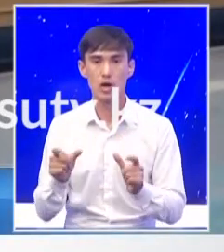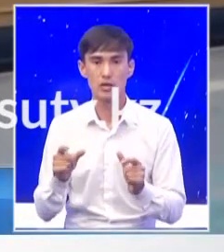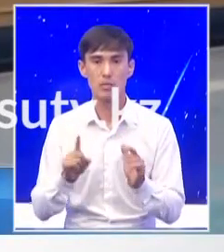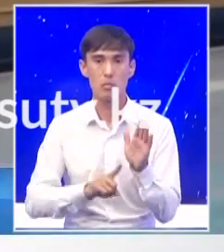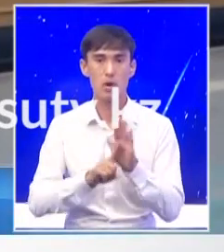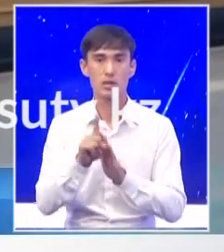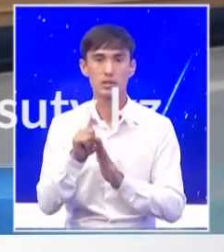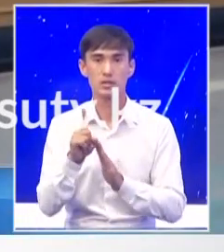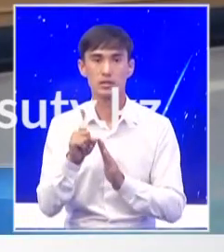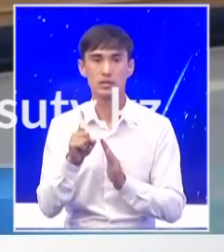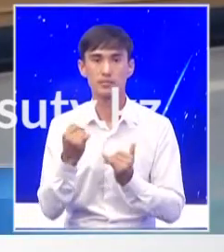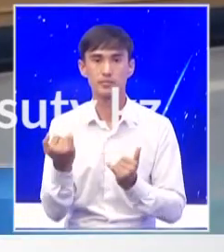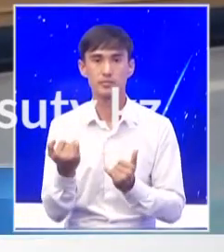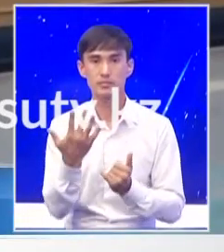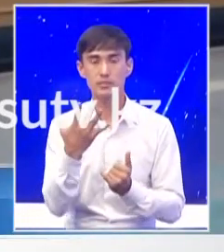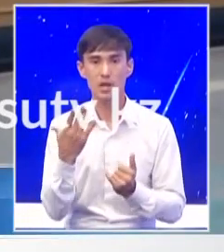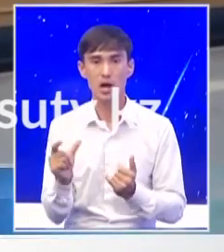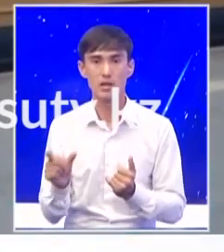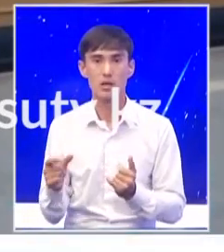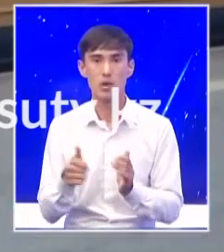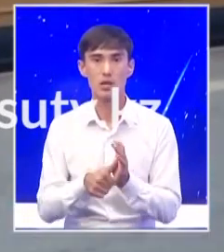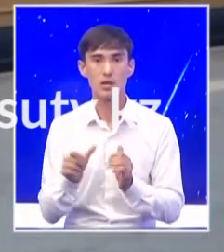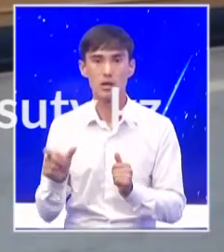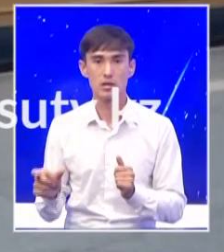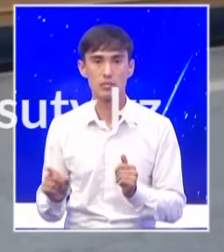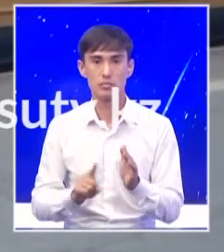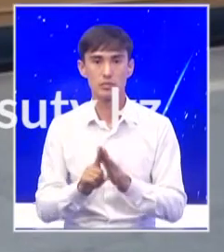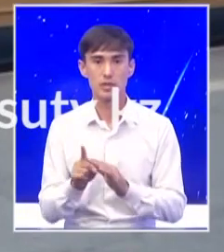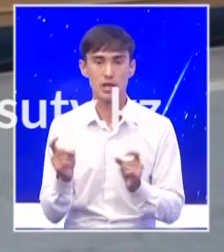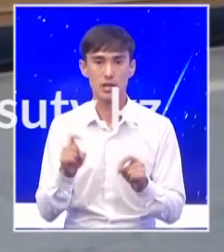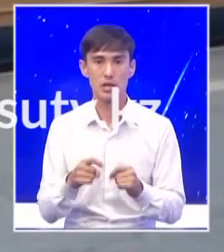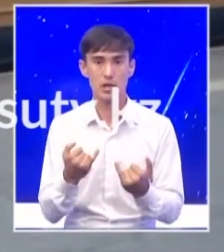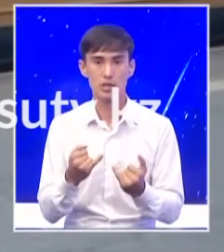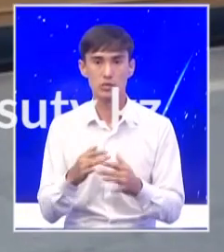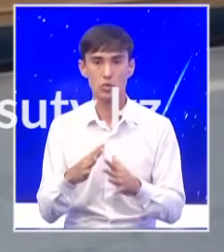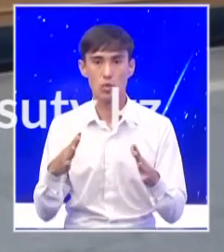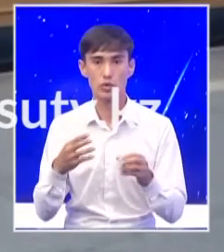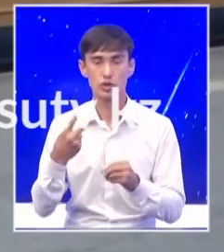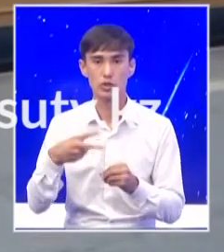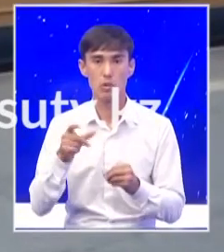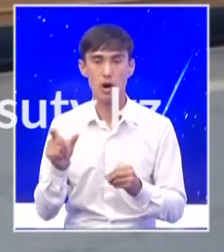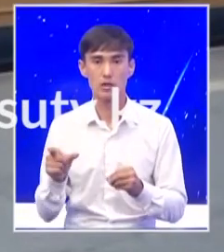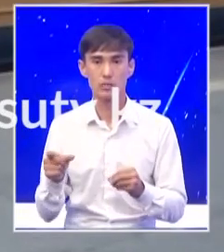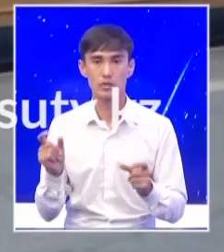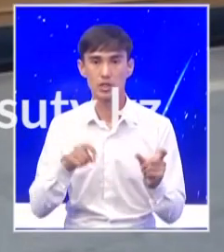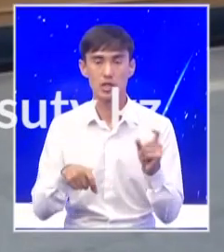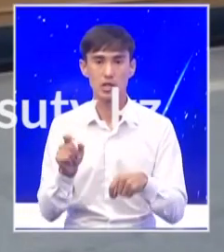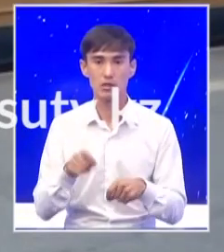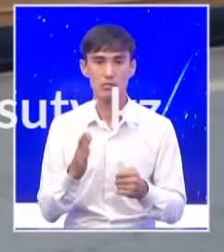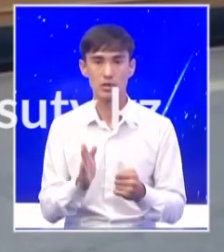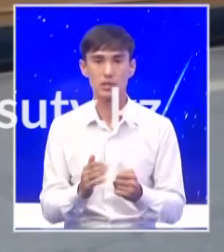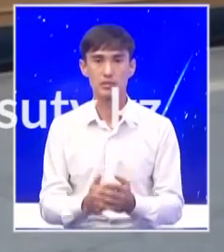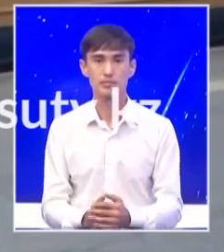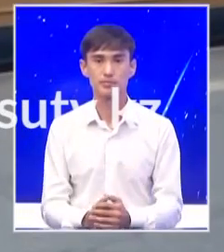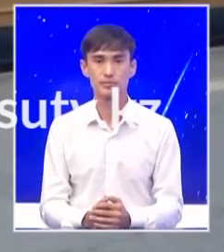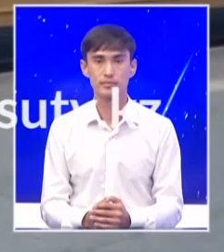началь басында енді бір 5 адам, 6 адам келді. Қазір уже 19-20 адамдай уже жайлап-жайлап